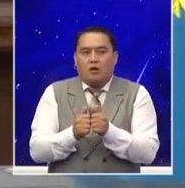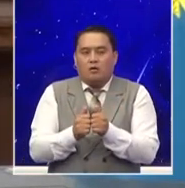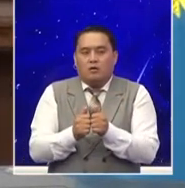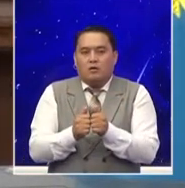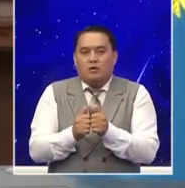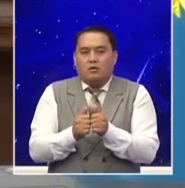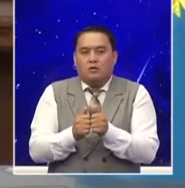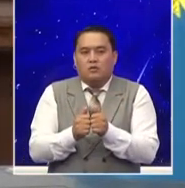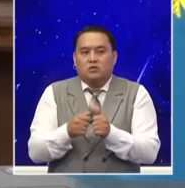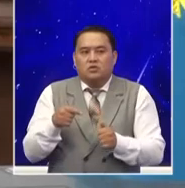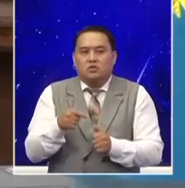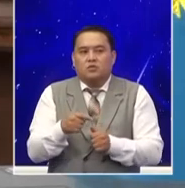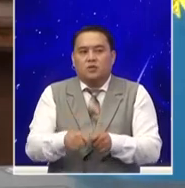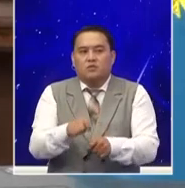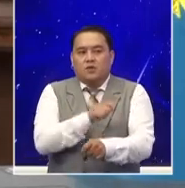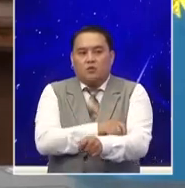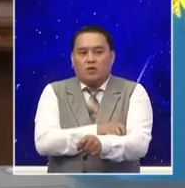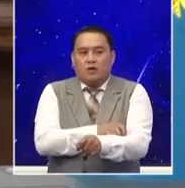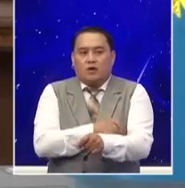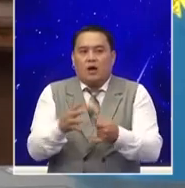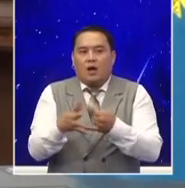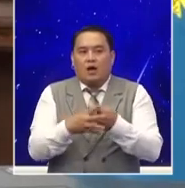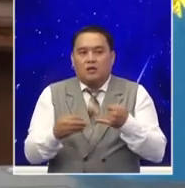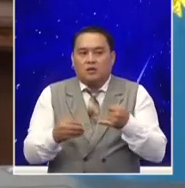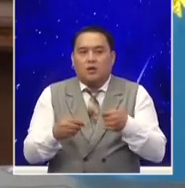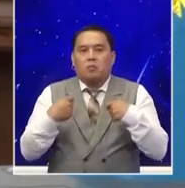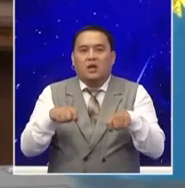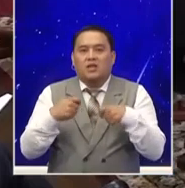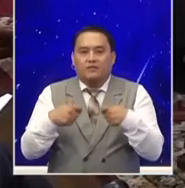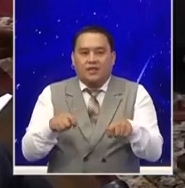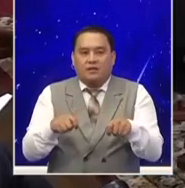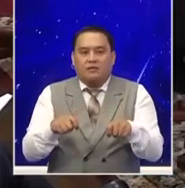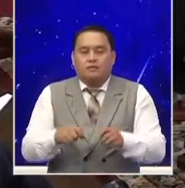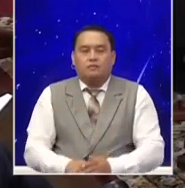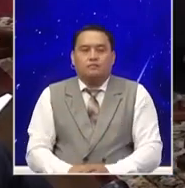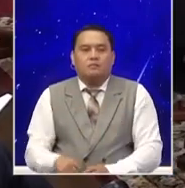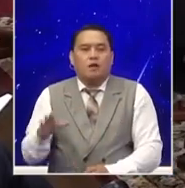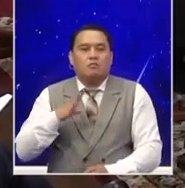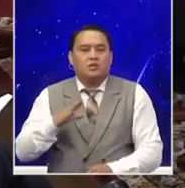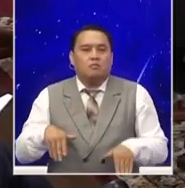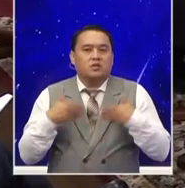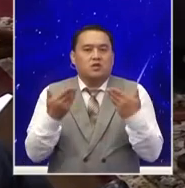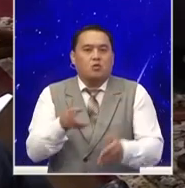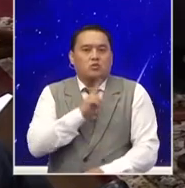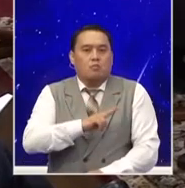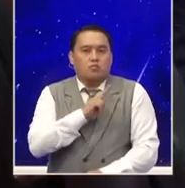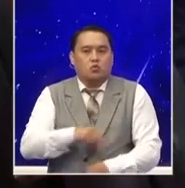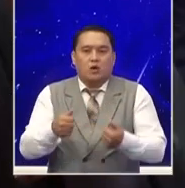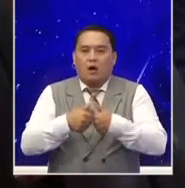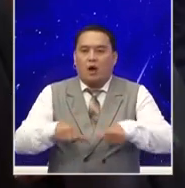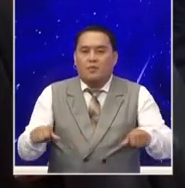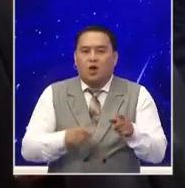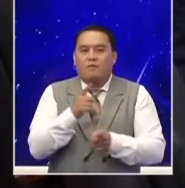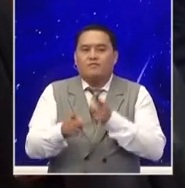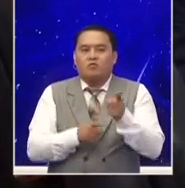по 1500 квадратных метров, а землю начинает продавать, слушай. Было предложено пересмотреть работу земельных комиссий и